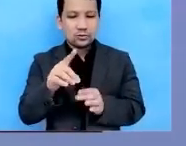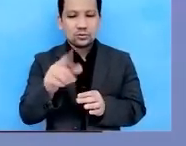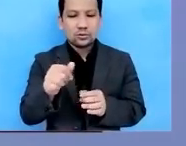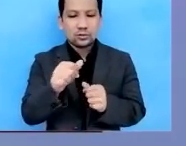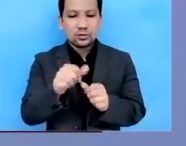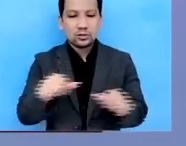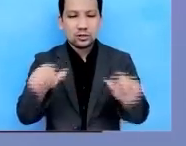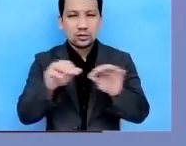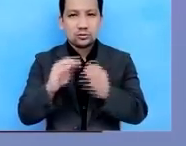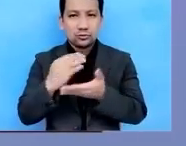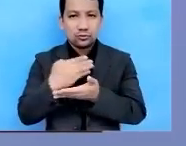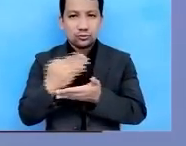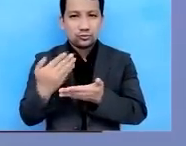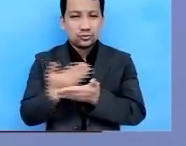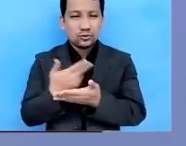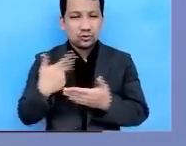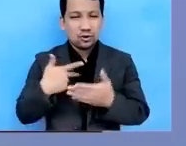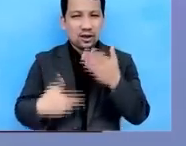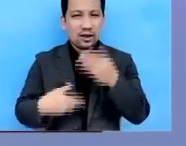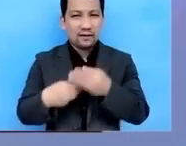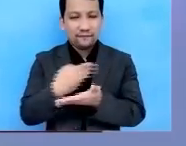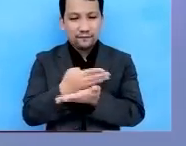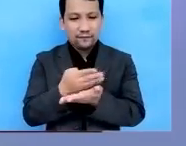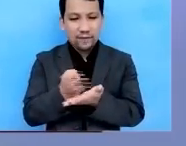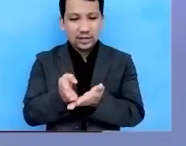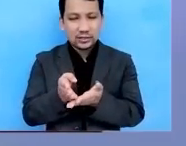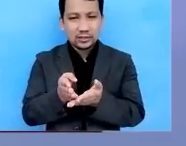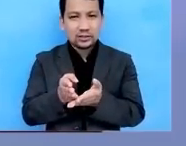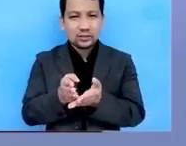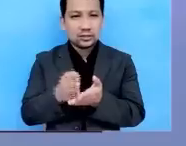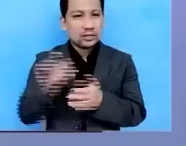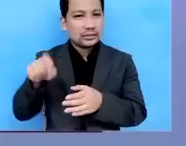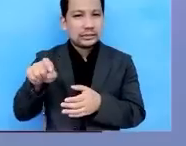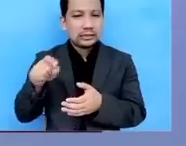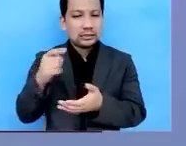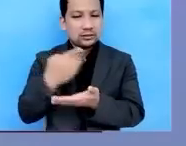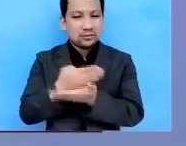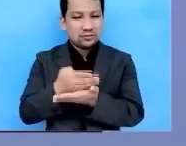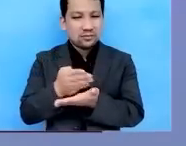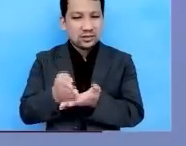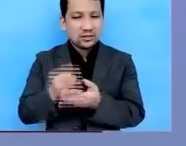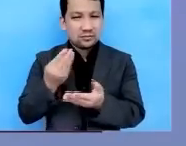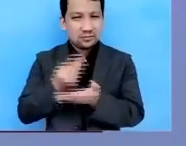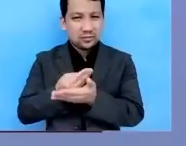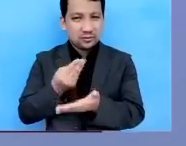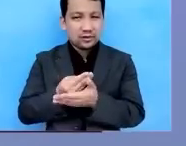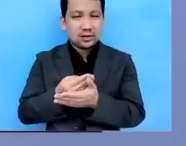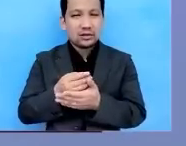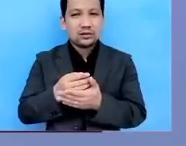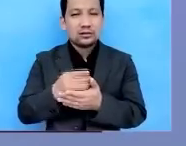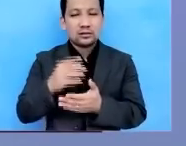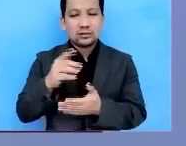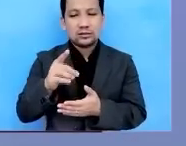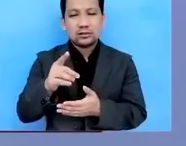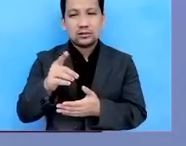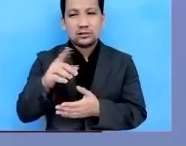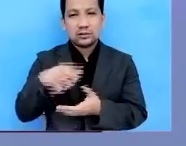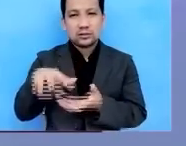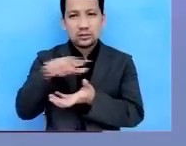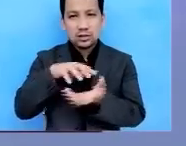a budget. Kasi yung cloud seeding involves a large budget. And the SRA po runs on a corporate